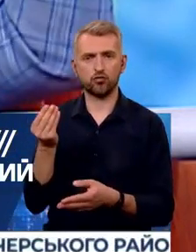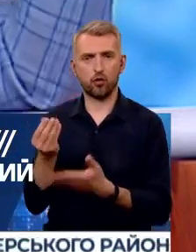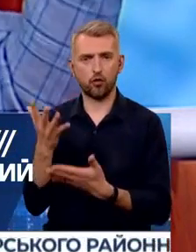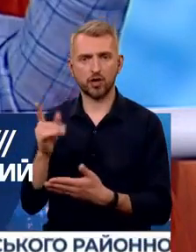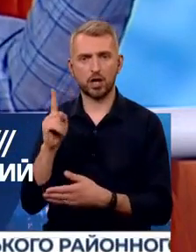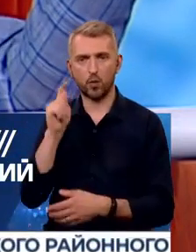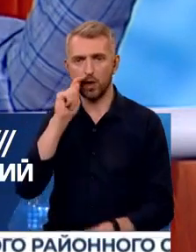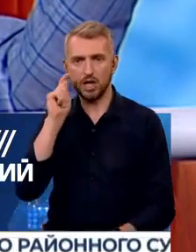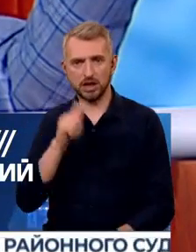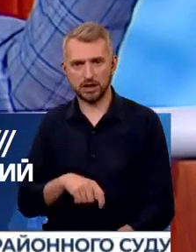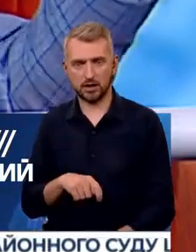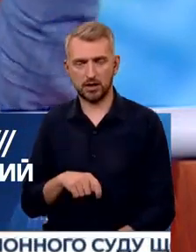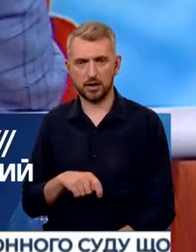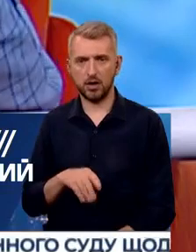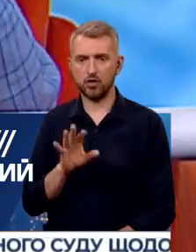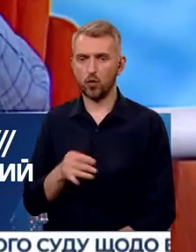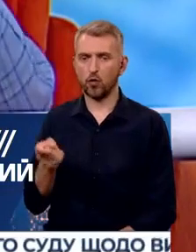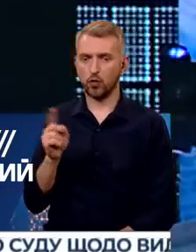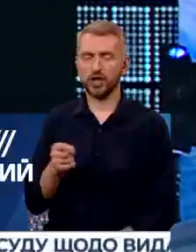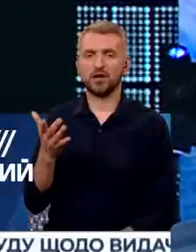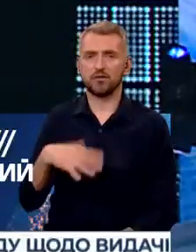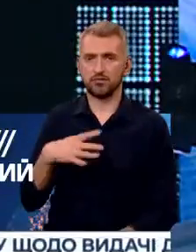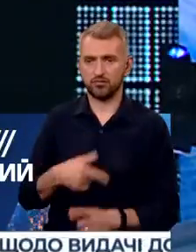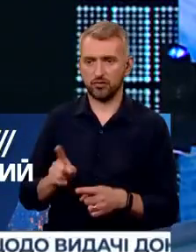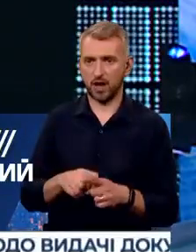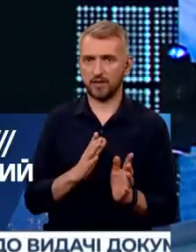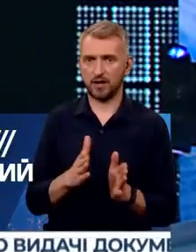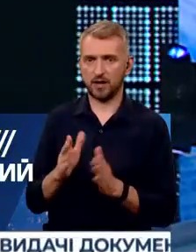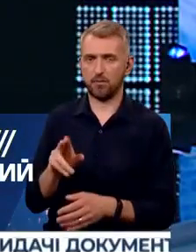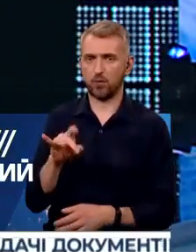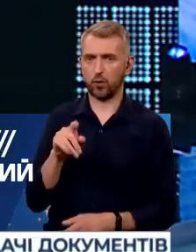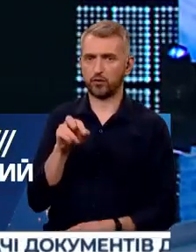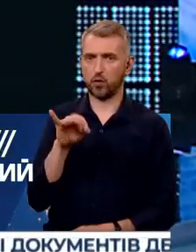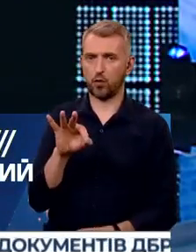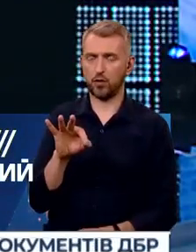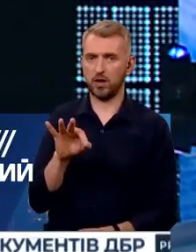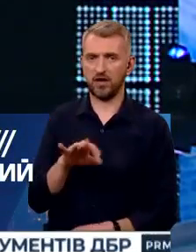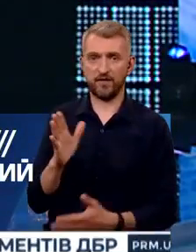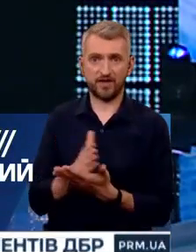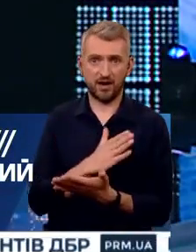але українське, то тоді для чого ця система ProZorro?